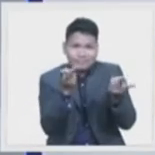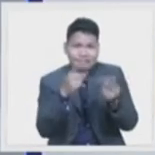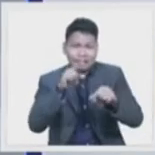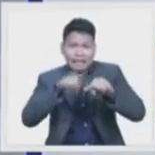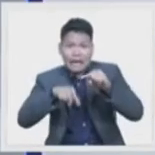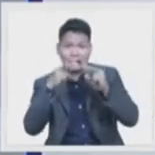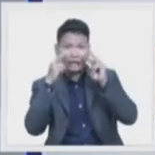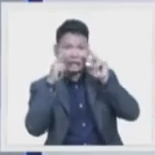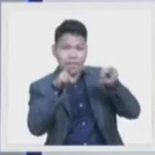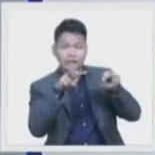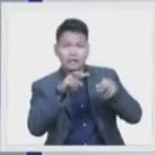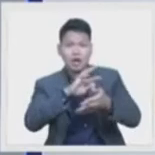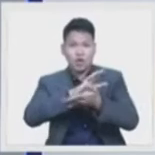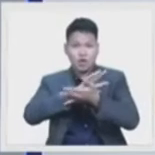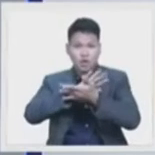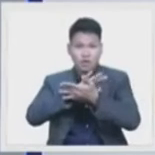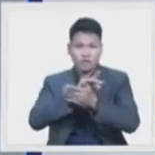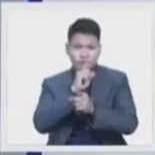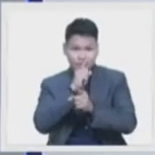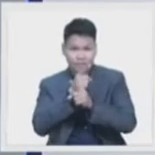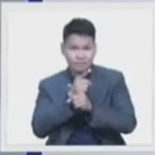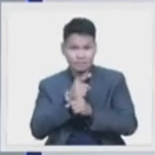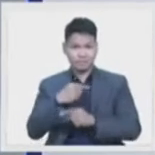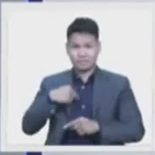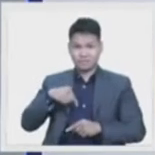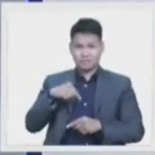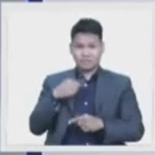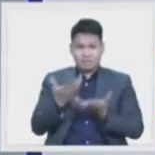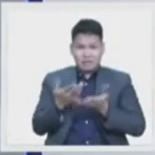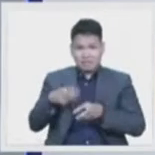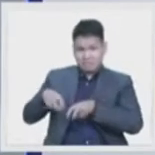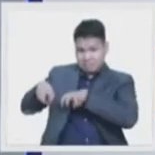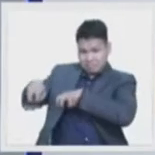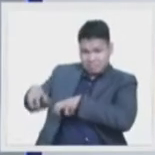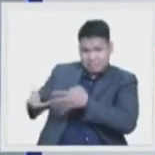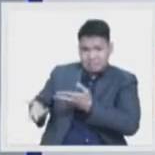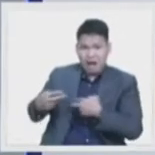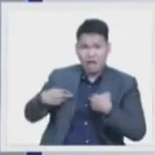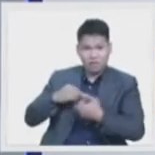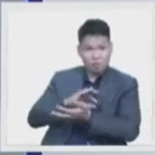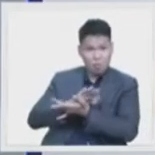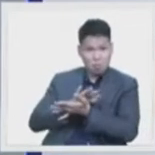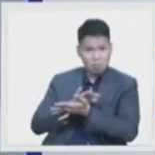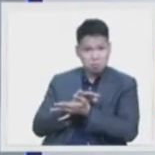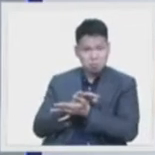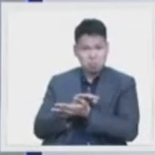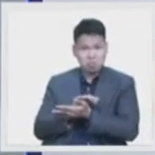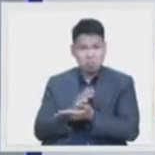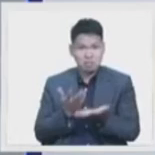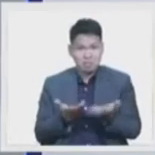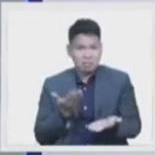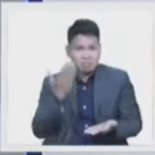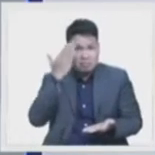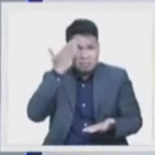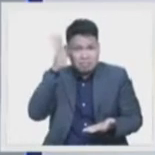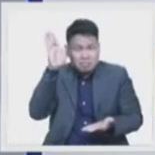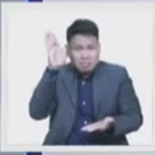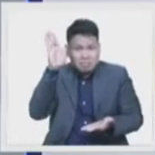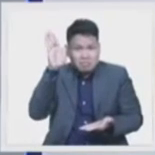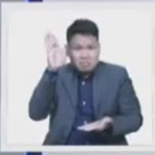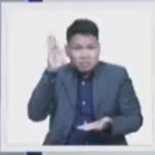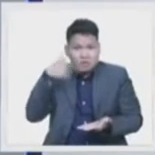COVID. Wa ta kabalo nga ang atong kauban sa lingkuranan, COVID na di ay. Wa ta kabalo nga ang